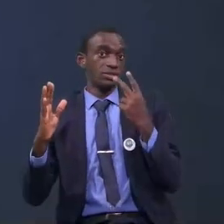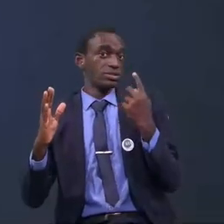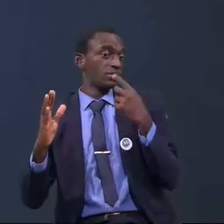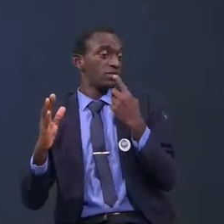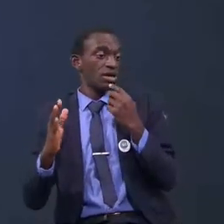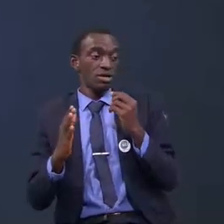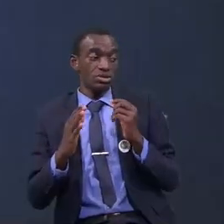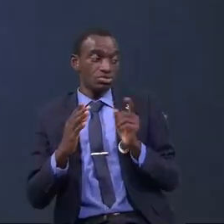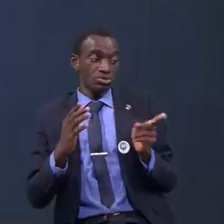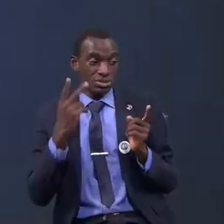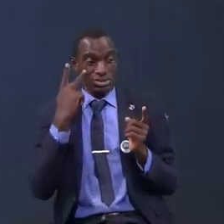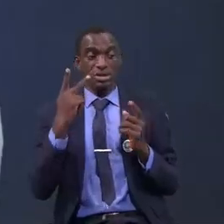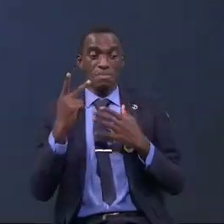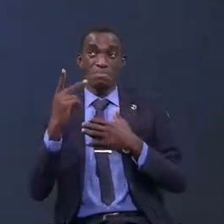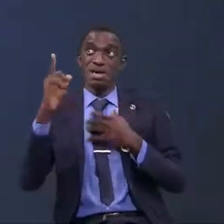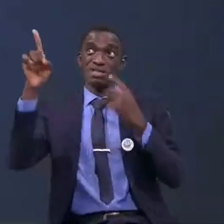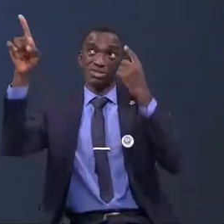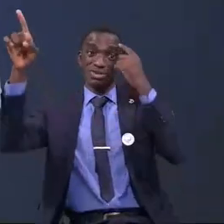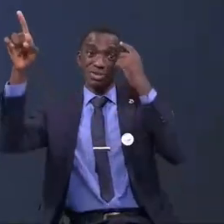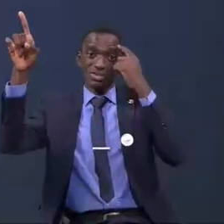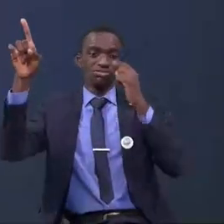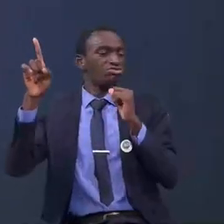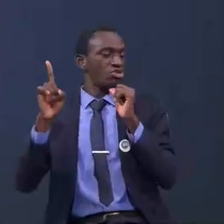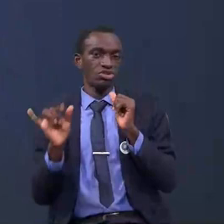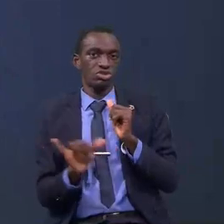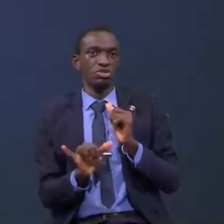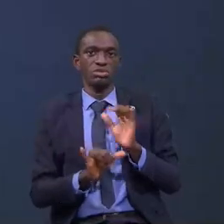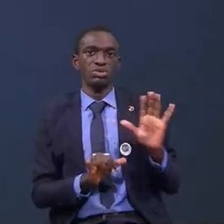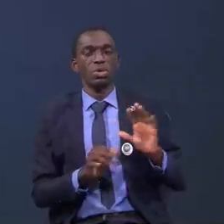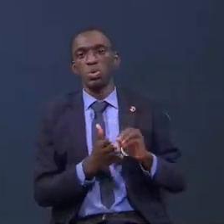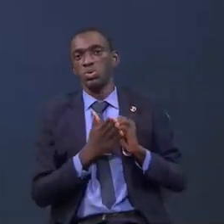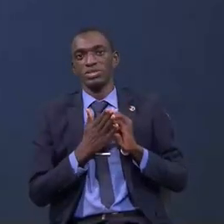Et Dieu dit, regarde tes pensées. Mes pensées ne sont pas vos pensées.